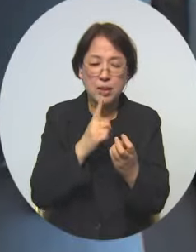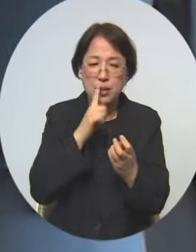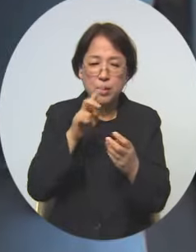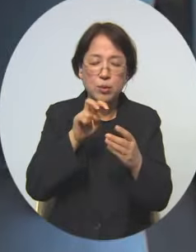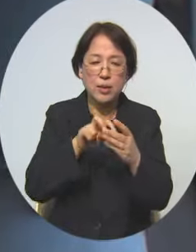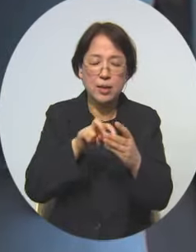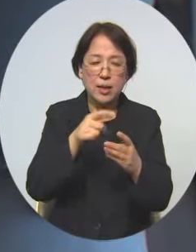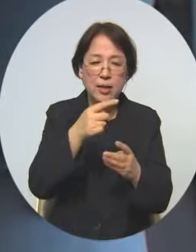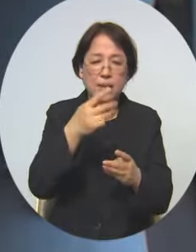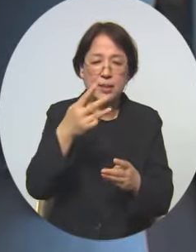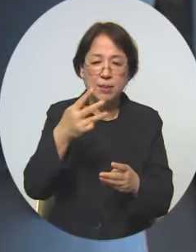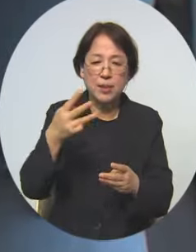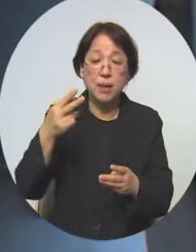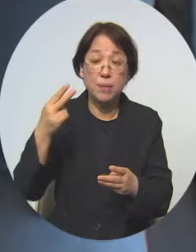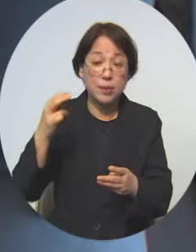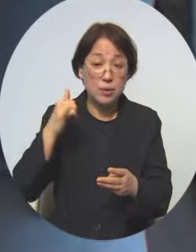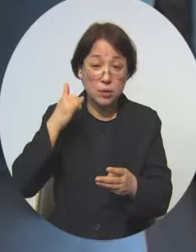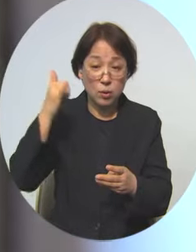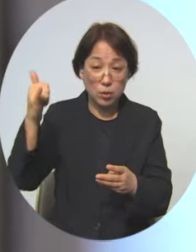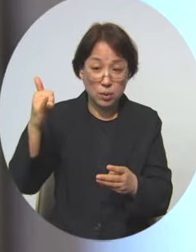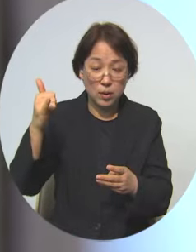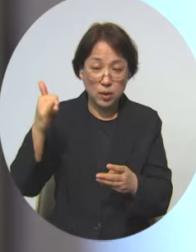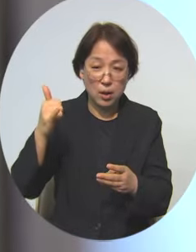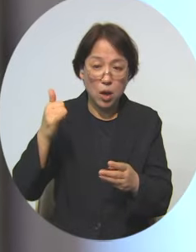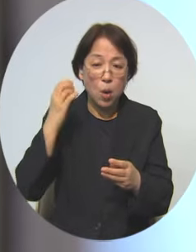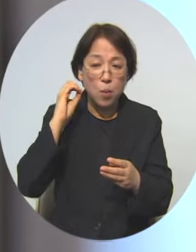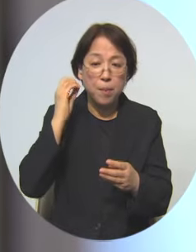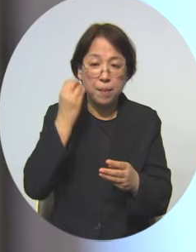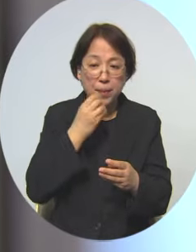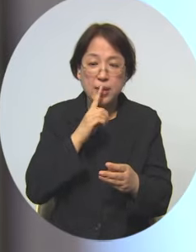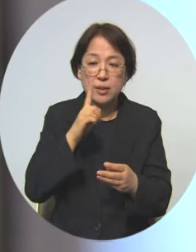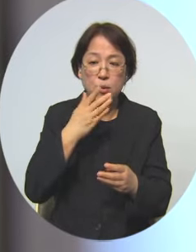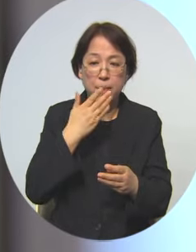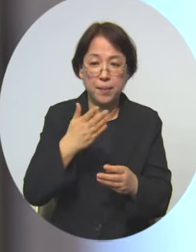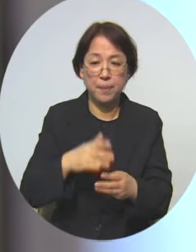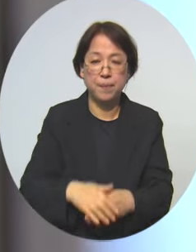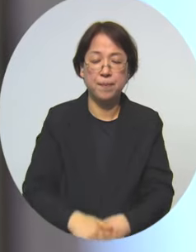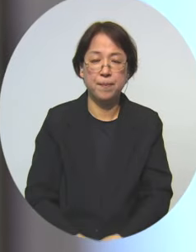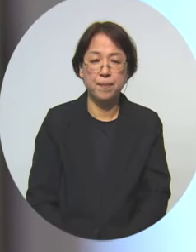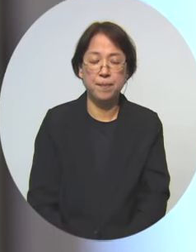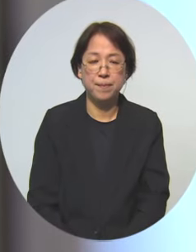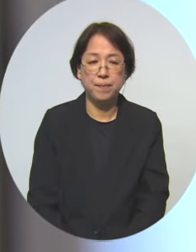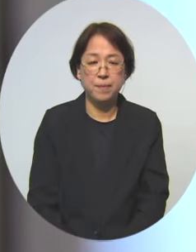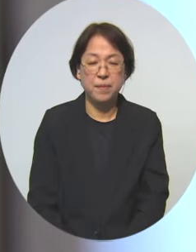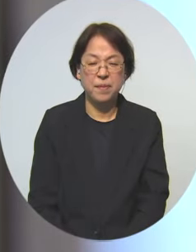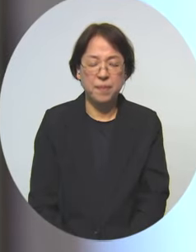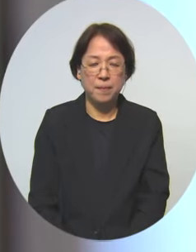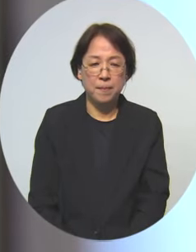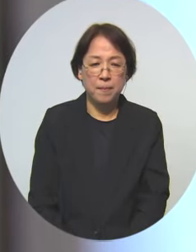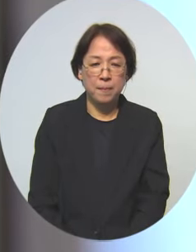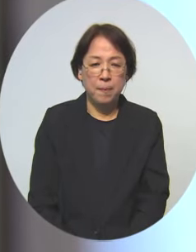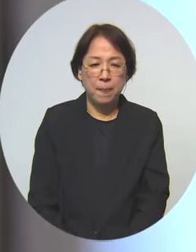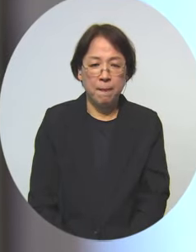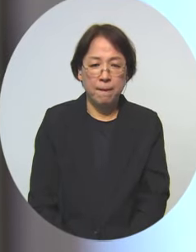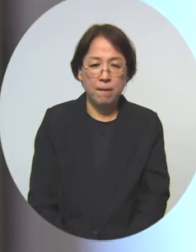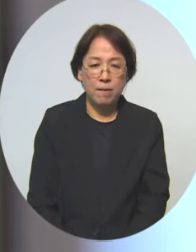신고센터 1332로 전화하거나 금감원 누리집에서 신고할 수 있습니다. KTV 윤현석입니다.